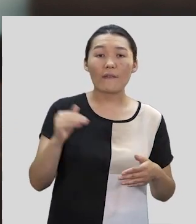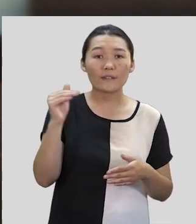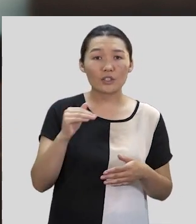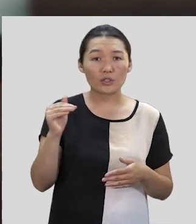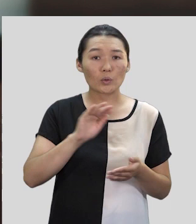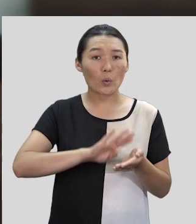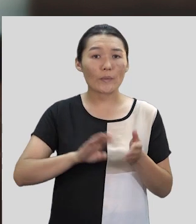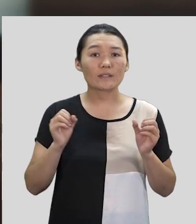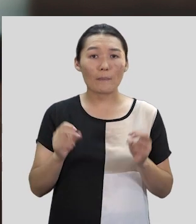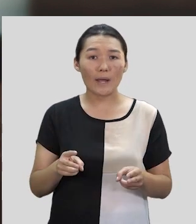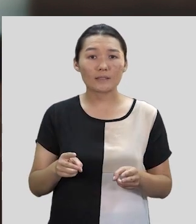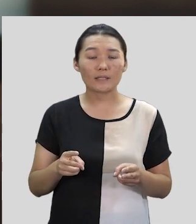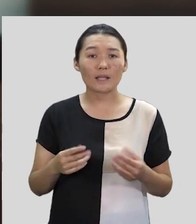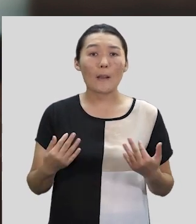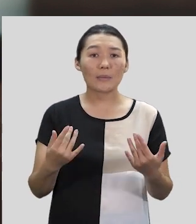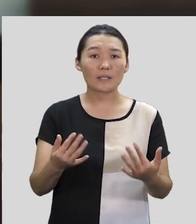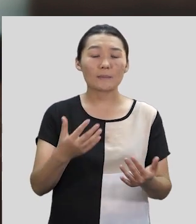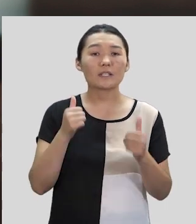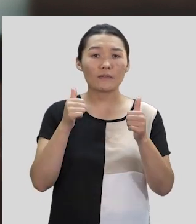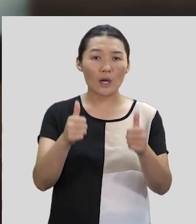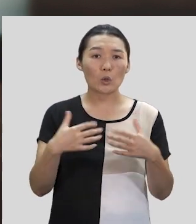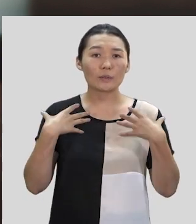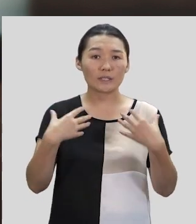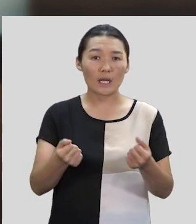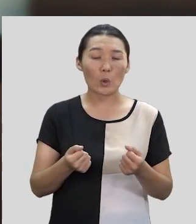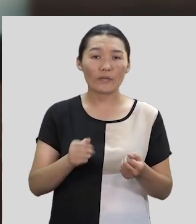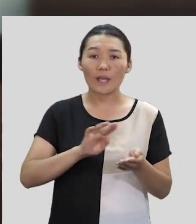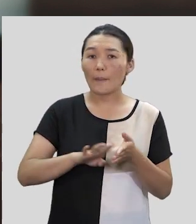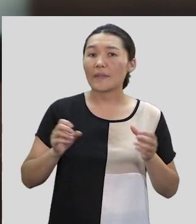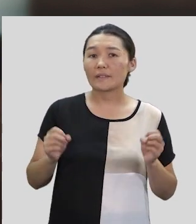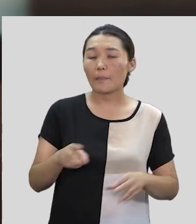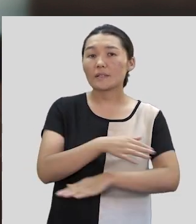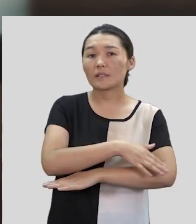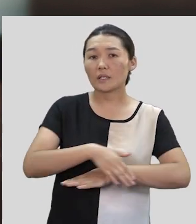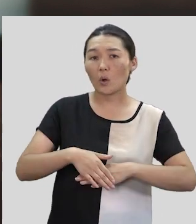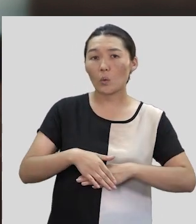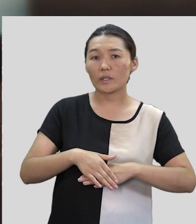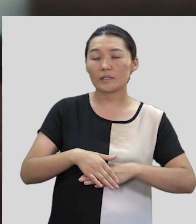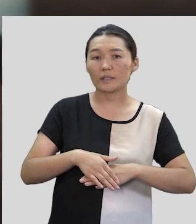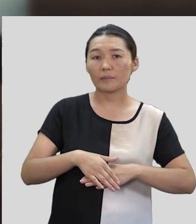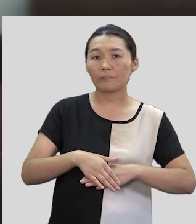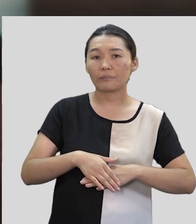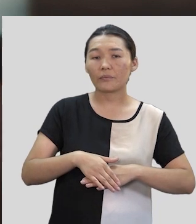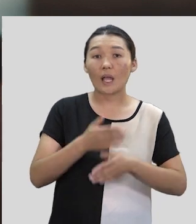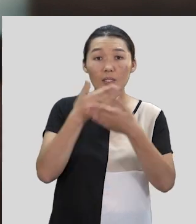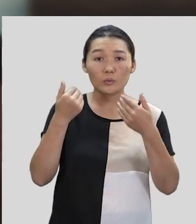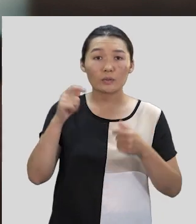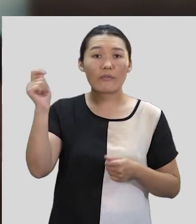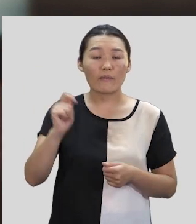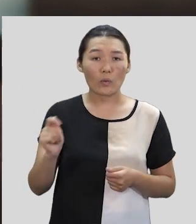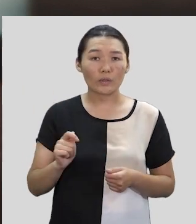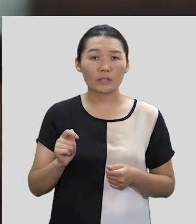потребность в хорошем здоровье безопасность на улицах отсутствие войн и конфликтов и